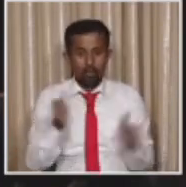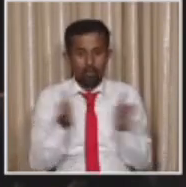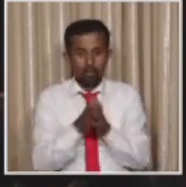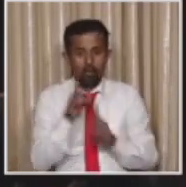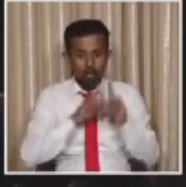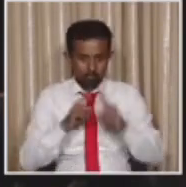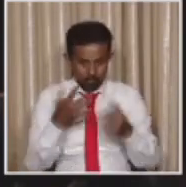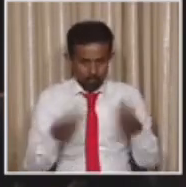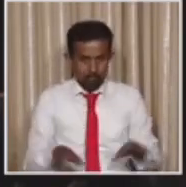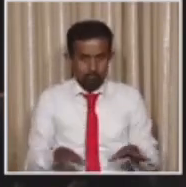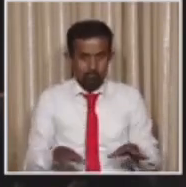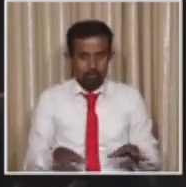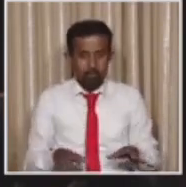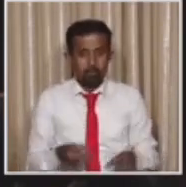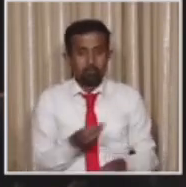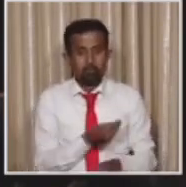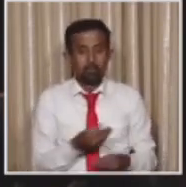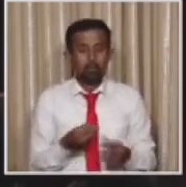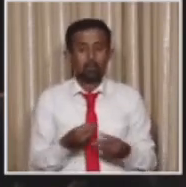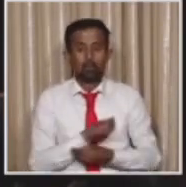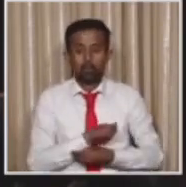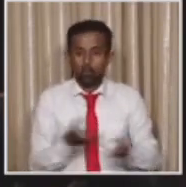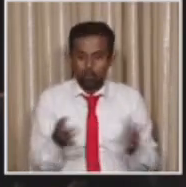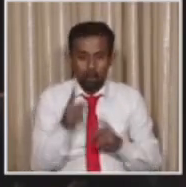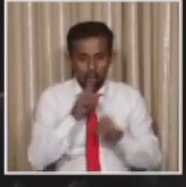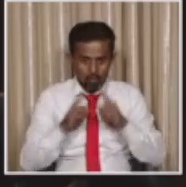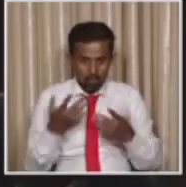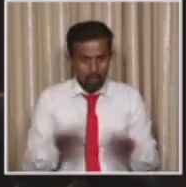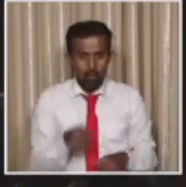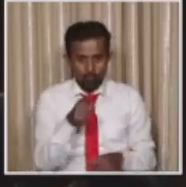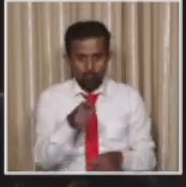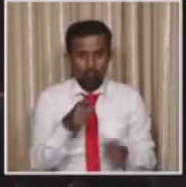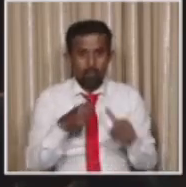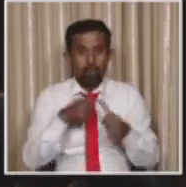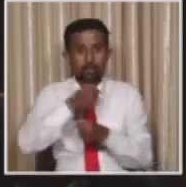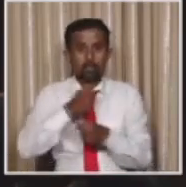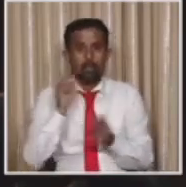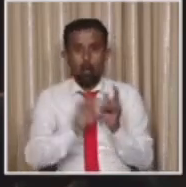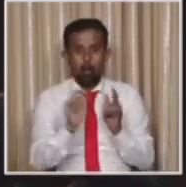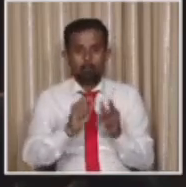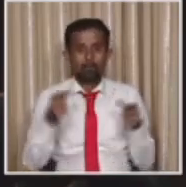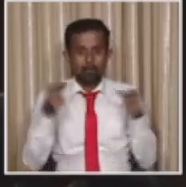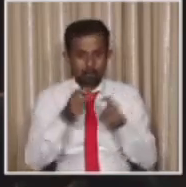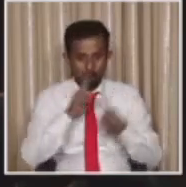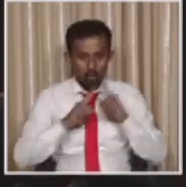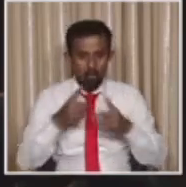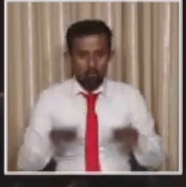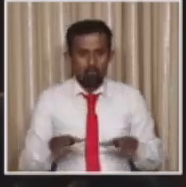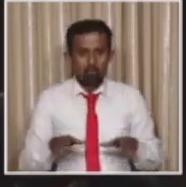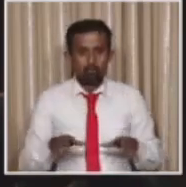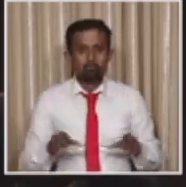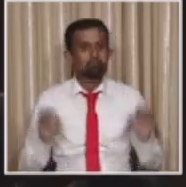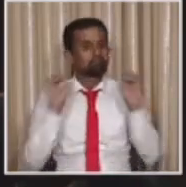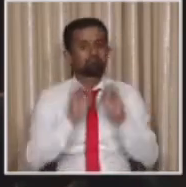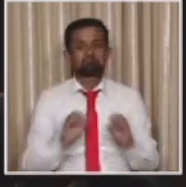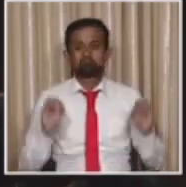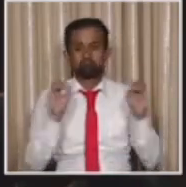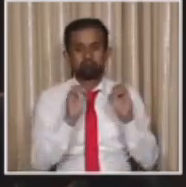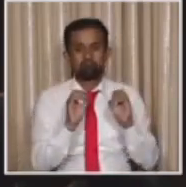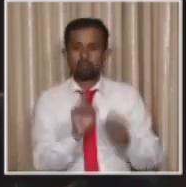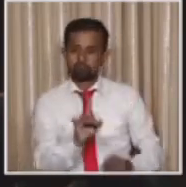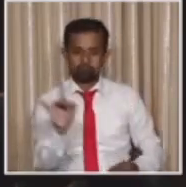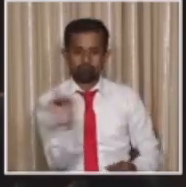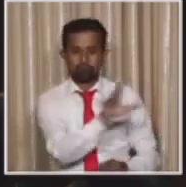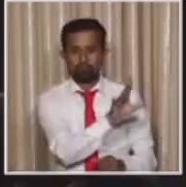කරාද? මේකෙන් සිද්ධ වෙන හානිය පිළිබඳව කතා කරාද? නීතිමය දෙපාර්තමේන්තුවත් එක්ක කතා කරාද? කවුරුත් එක්ක කතා කරේ නැහැ.